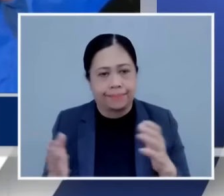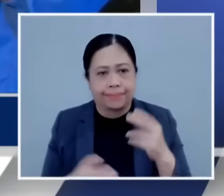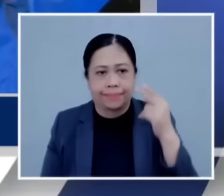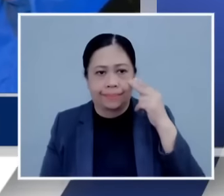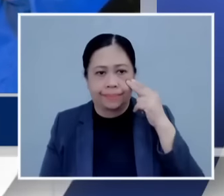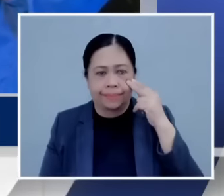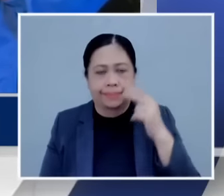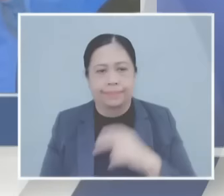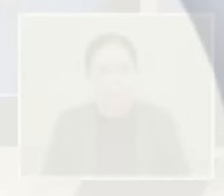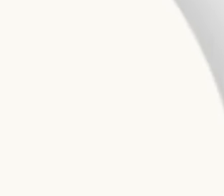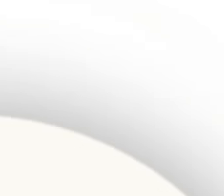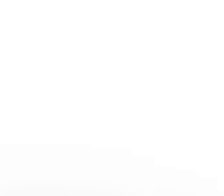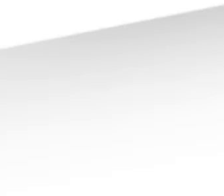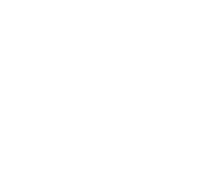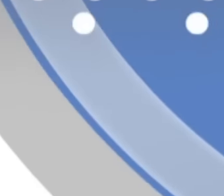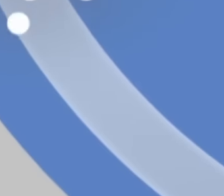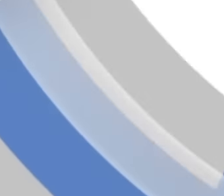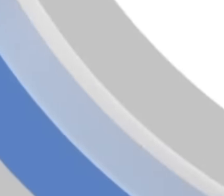Tokmo.